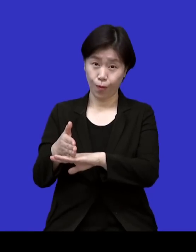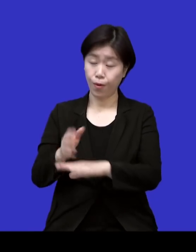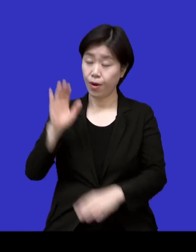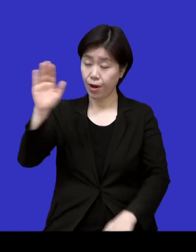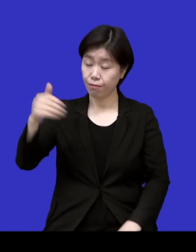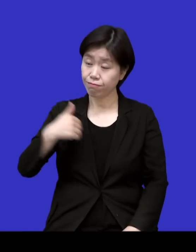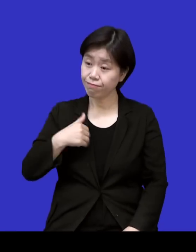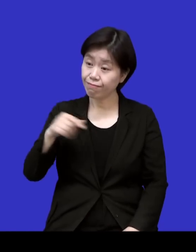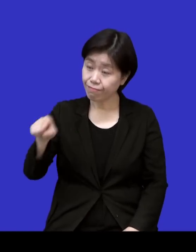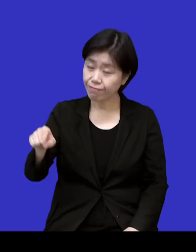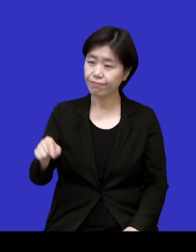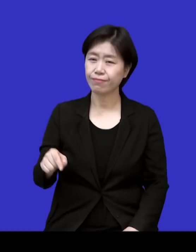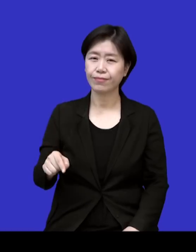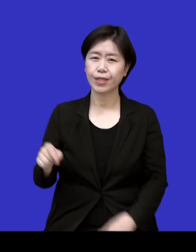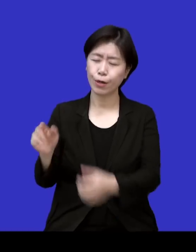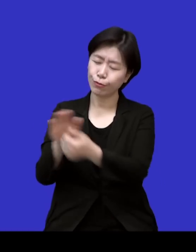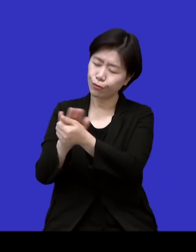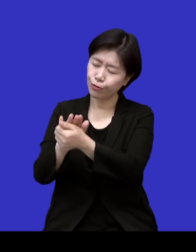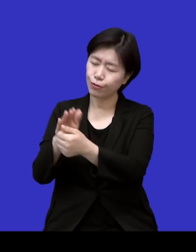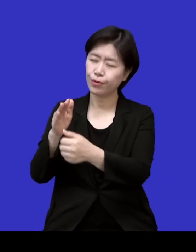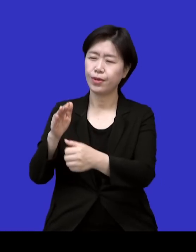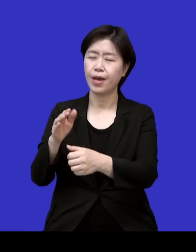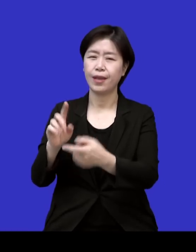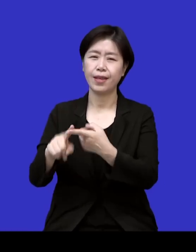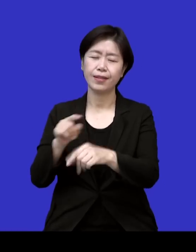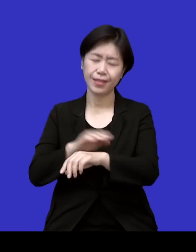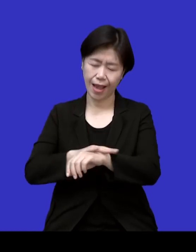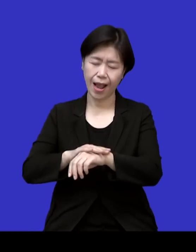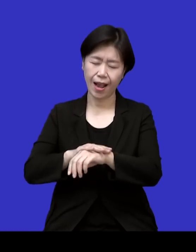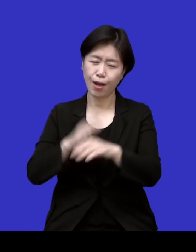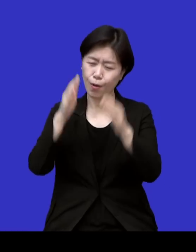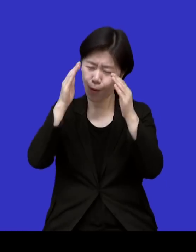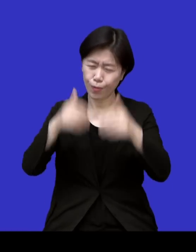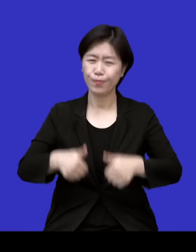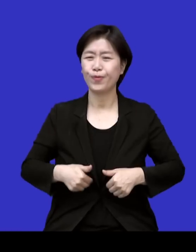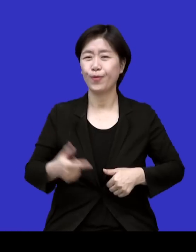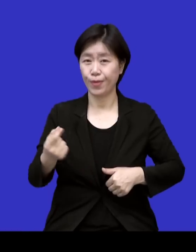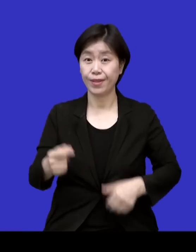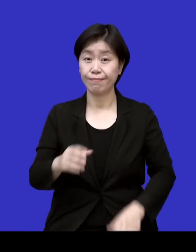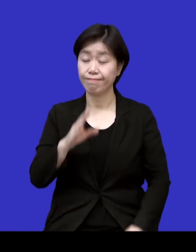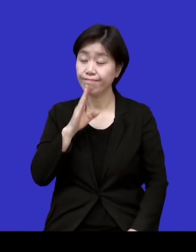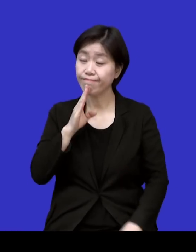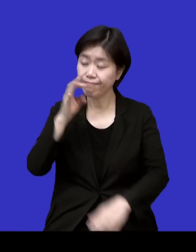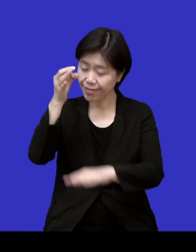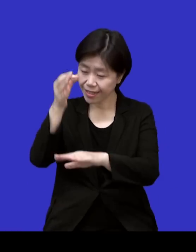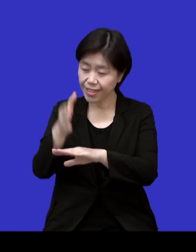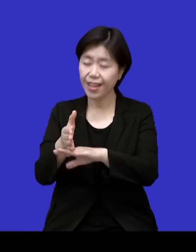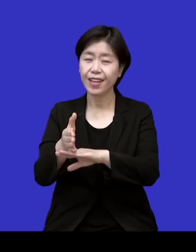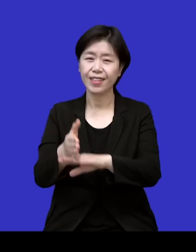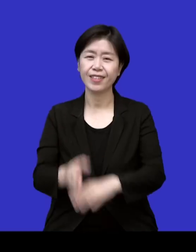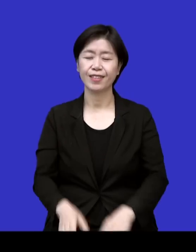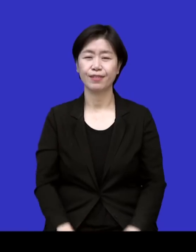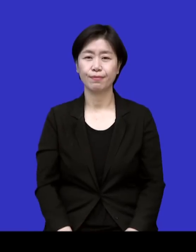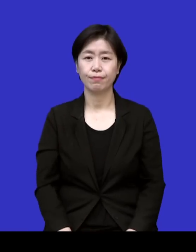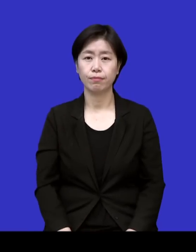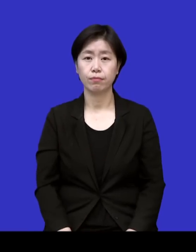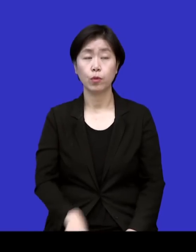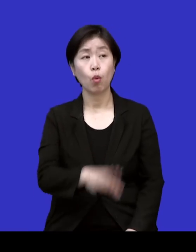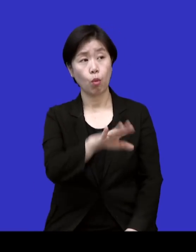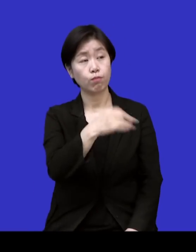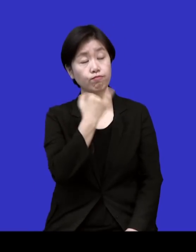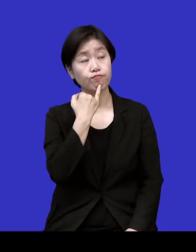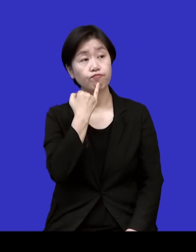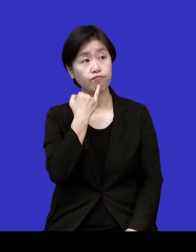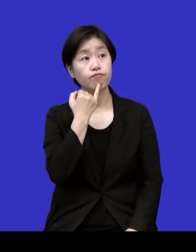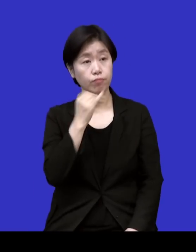잘 배워볼게. 미안하다고. 그러니까 하연이도 이제 그걸 이해를 하고 엄마 하고 싶은 거 이제